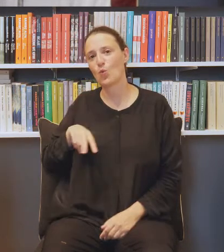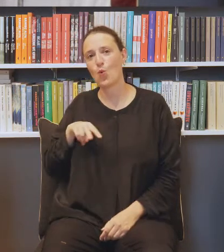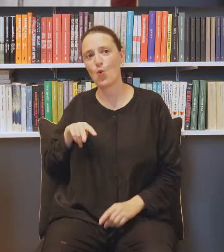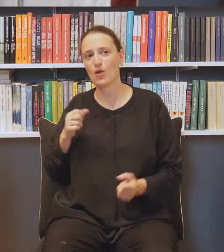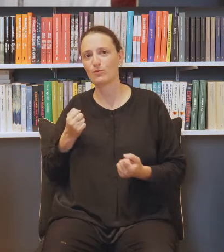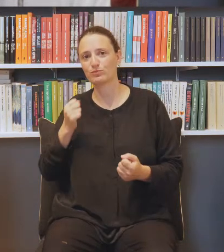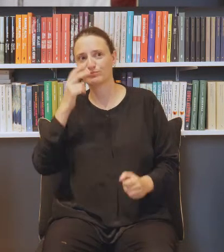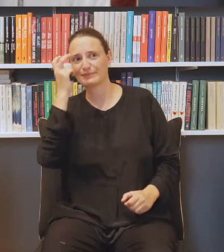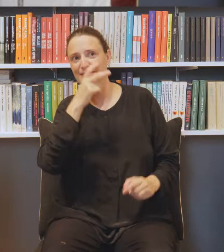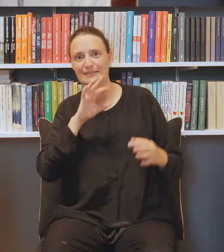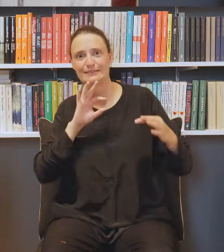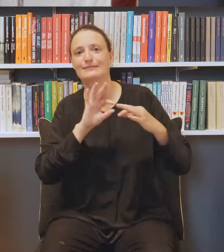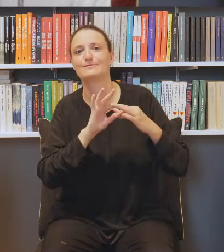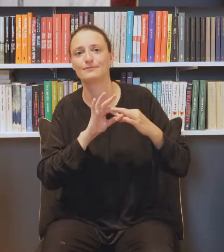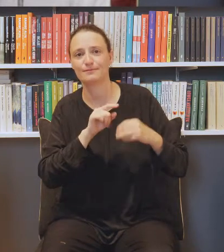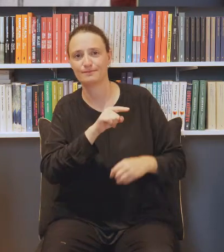bardzo się nim interesuje.